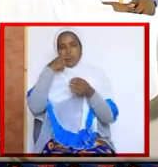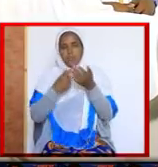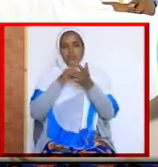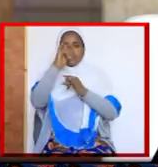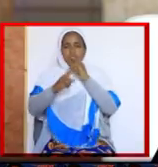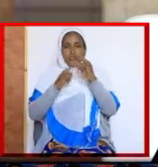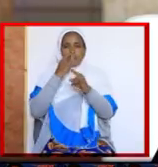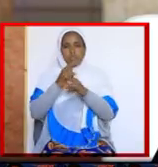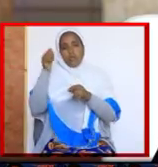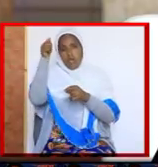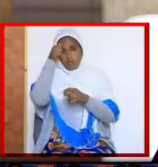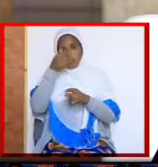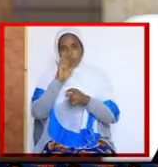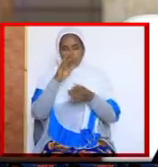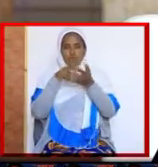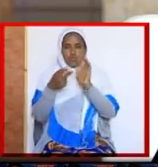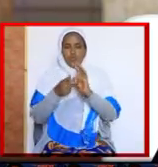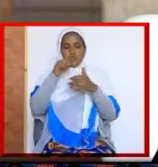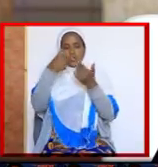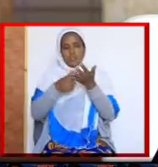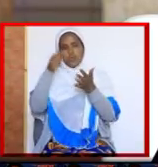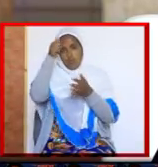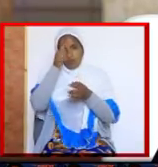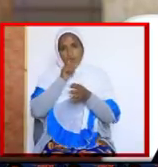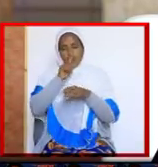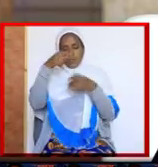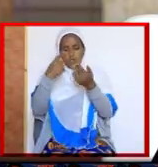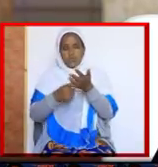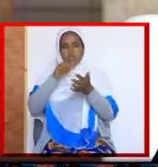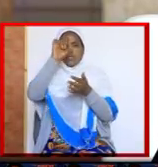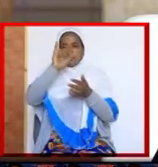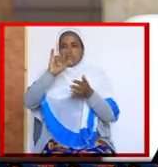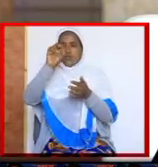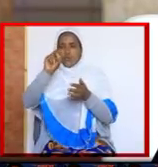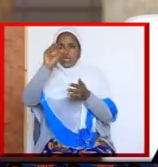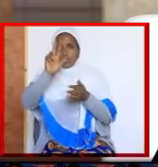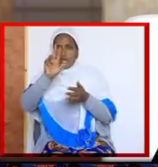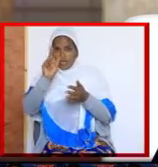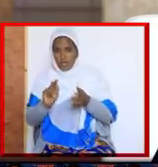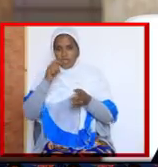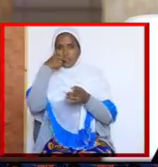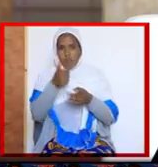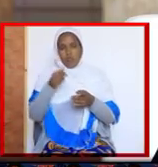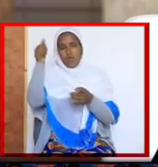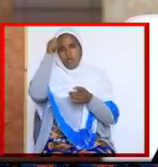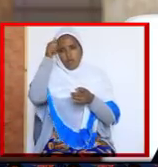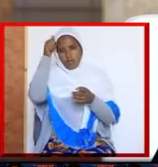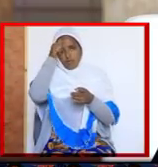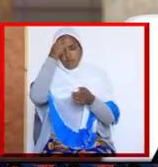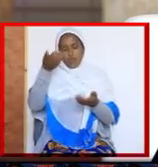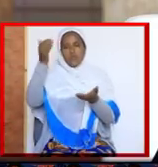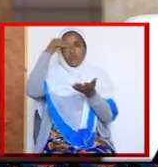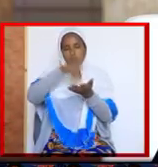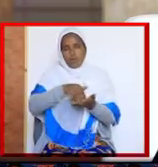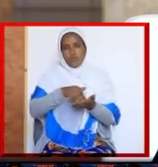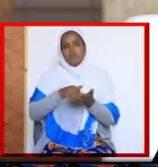ነው ማለት ነው። ስለ አዳም ነው። ይህም ዘወረደ የተባለ አዳም ሁለተኛው ግን ዳግማዊ አዳም ኢየሱስ ክርስቶስ ነው ማለት